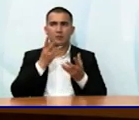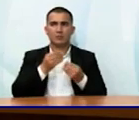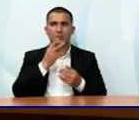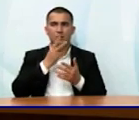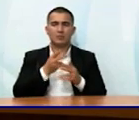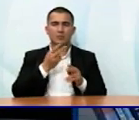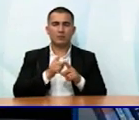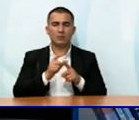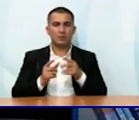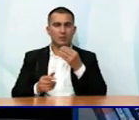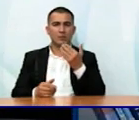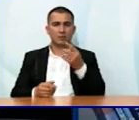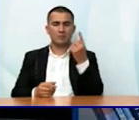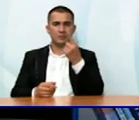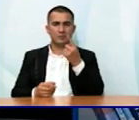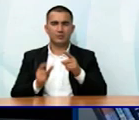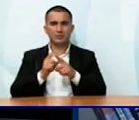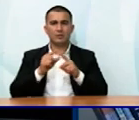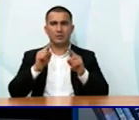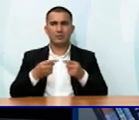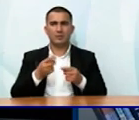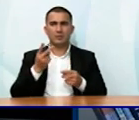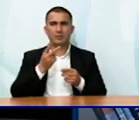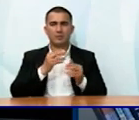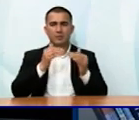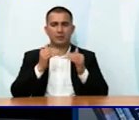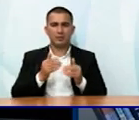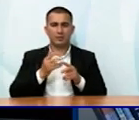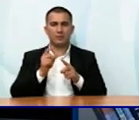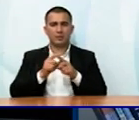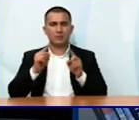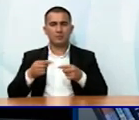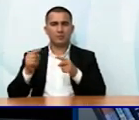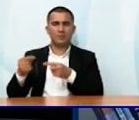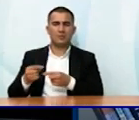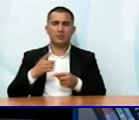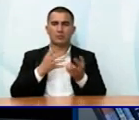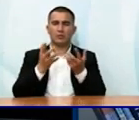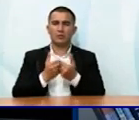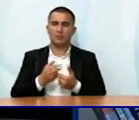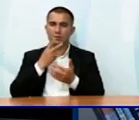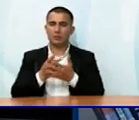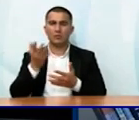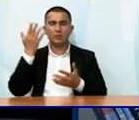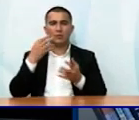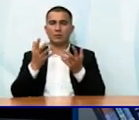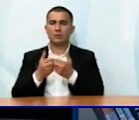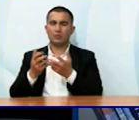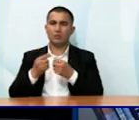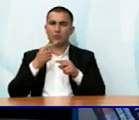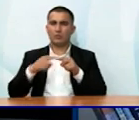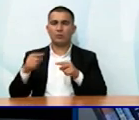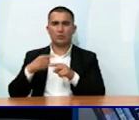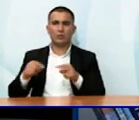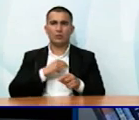Qarang, birinchi hijo qisqa, uning pastidagi birinchi hijo ham qisqa bo'lishi kerak. Keyingilari cho'ziq bo'lsa, keyingilari ham